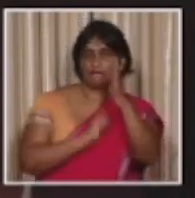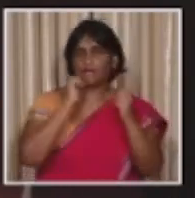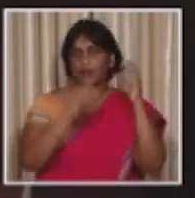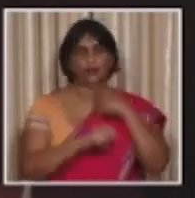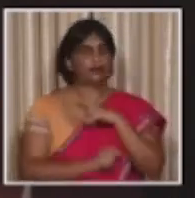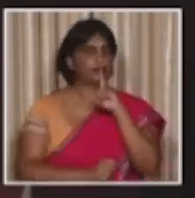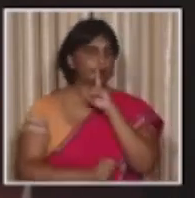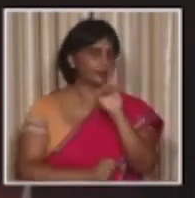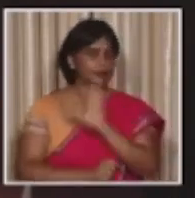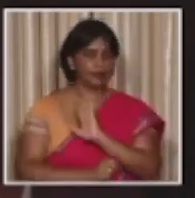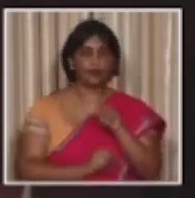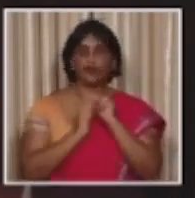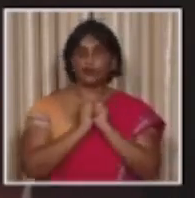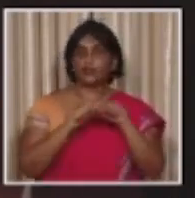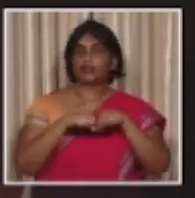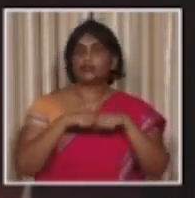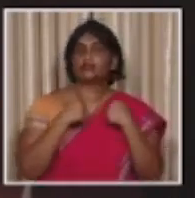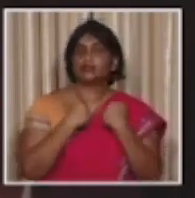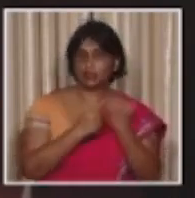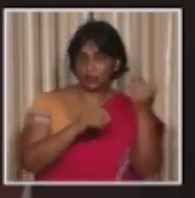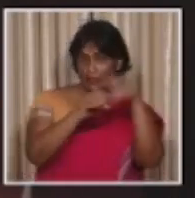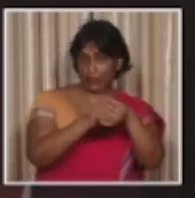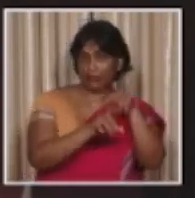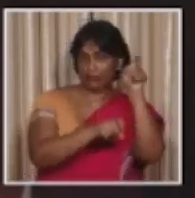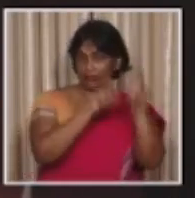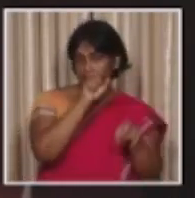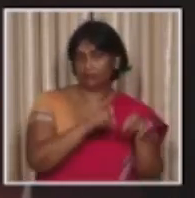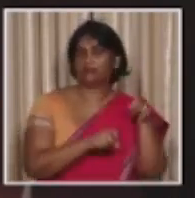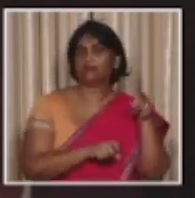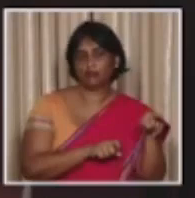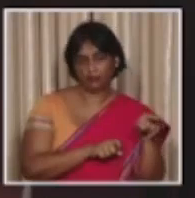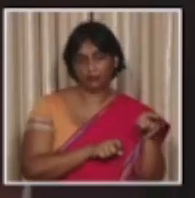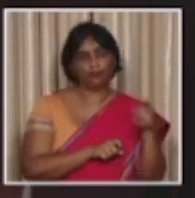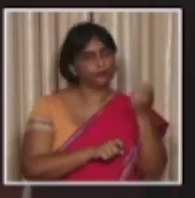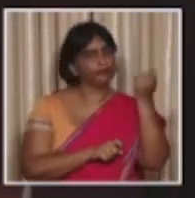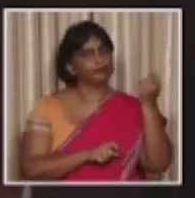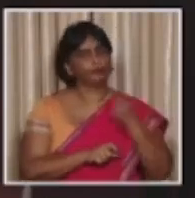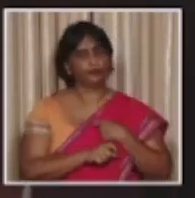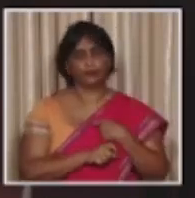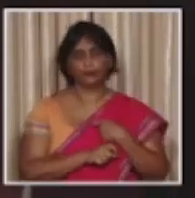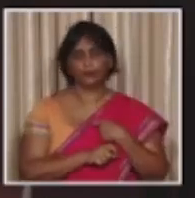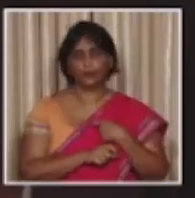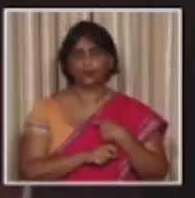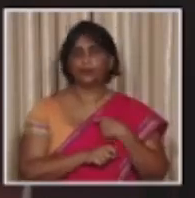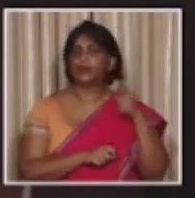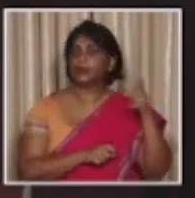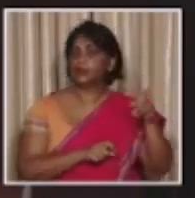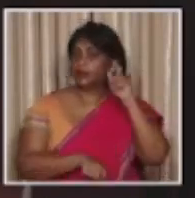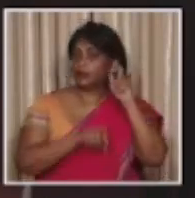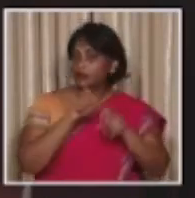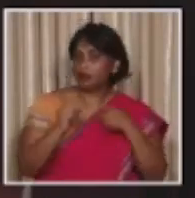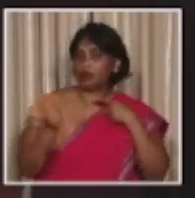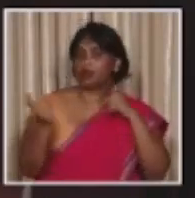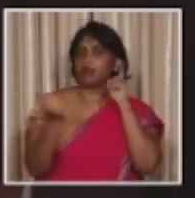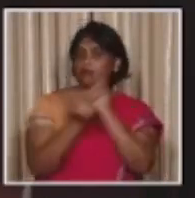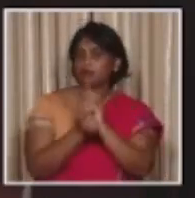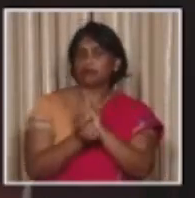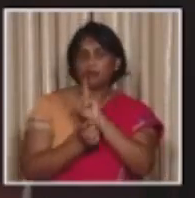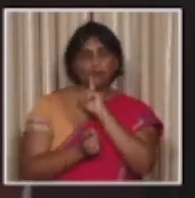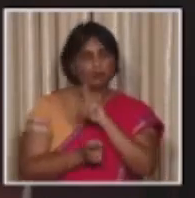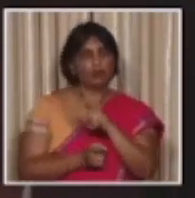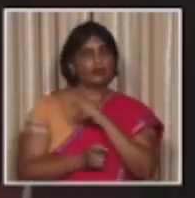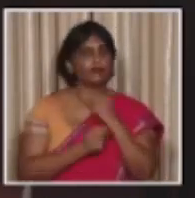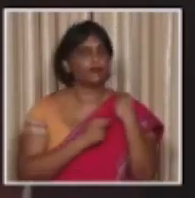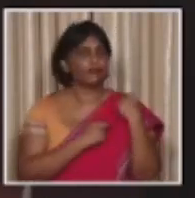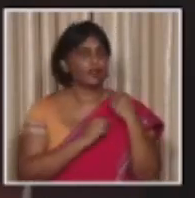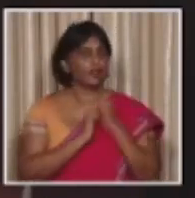මට මේ ඒ වෘත්තීය සමිති නියෝජනය කරන ඒ නිලධාරීන් කියපු කාරණාවක්. දැන් නිලධාරීන් ගිහිලා අහලා තියෙනවා ඒ විෂය